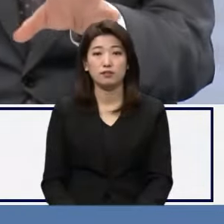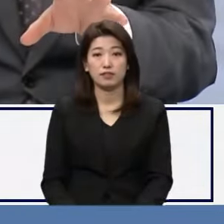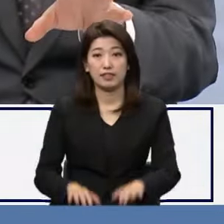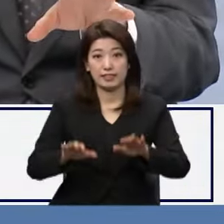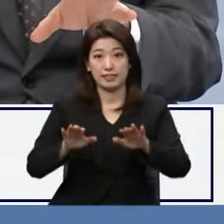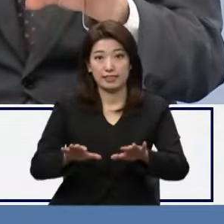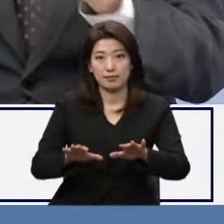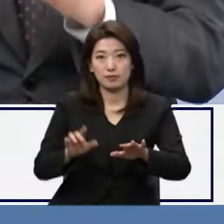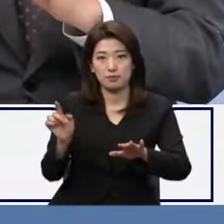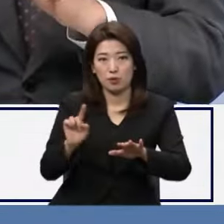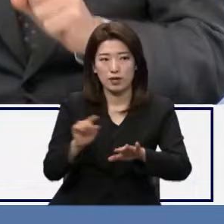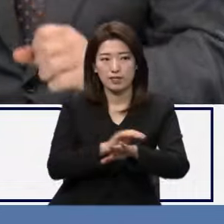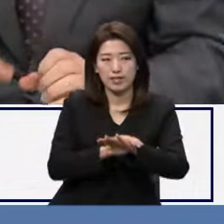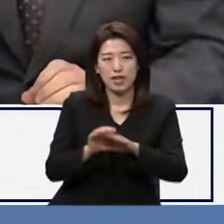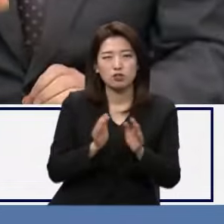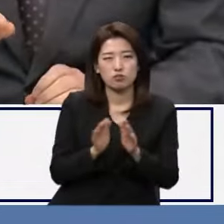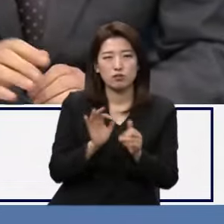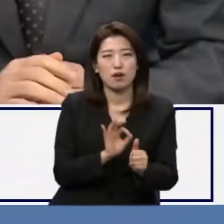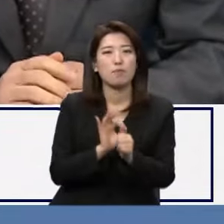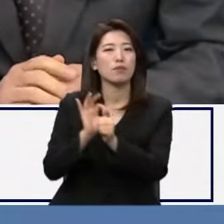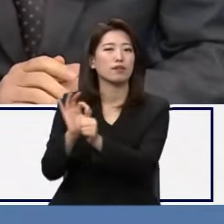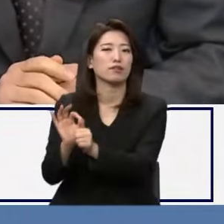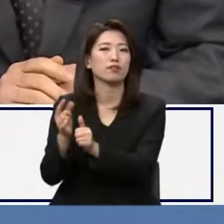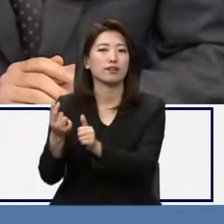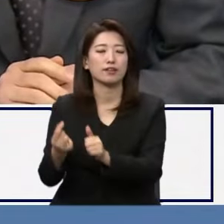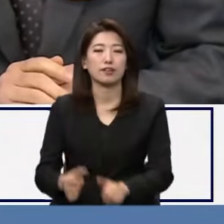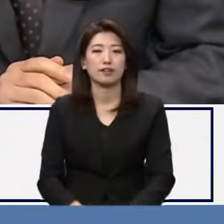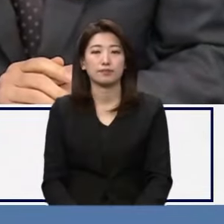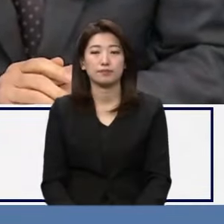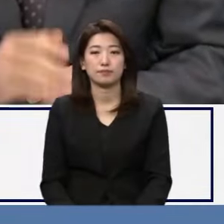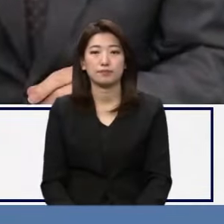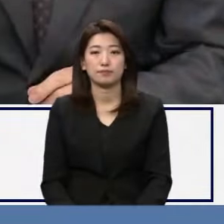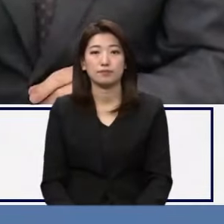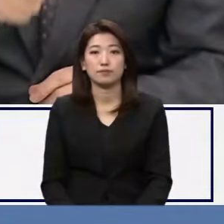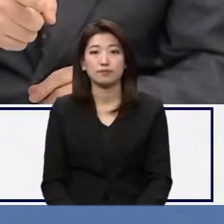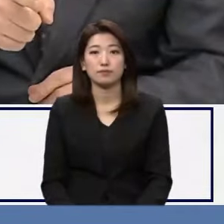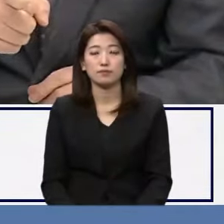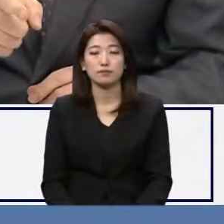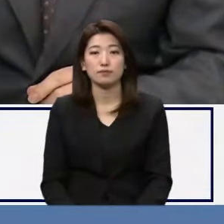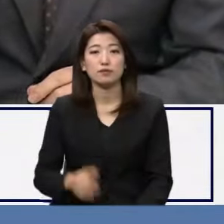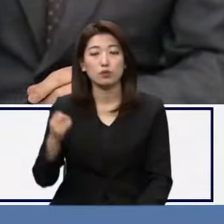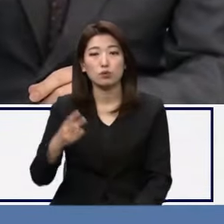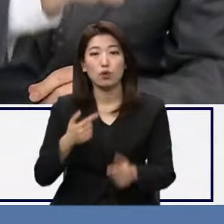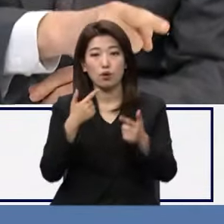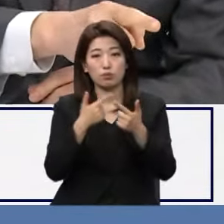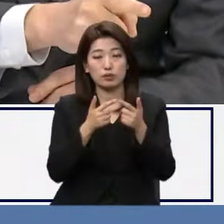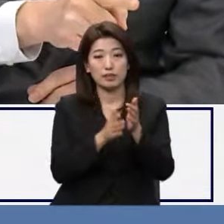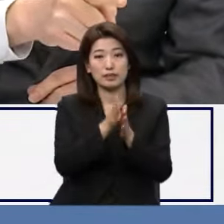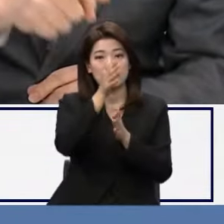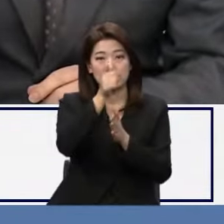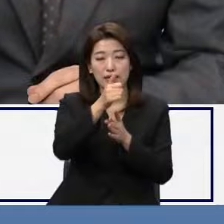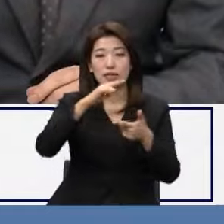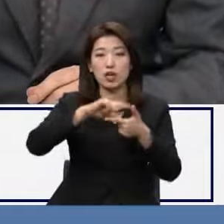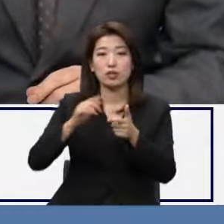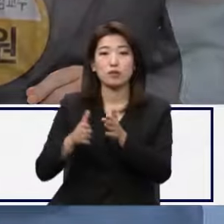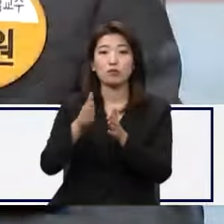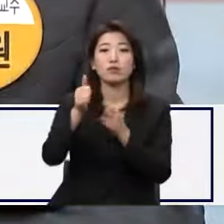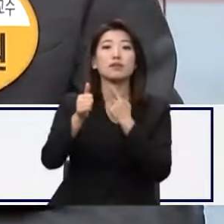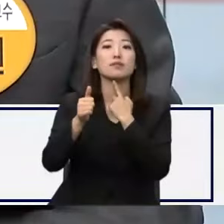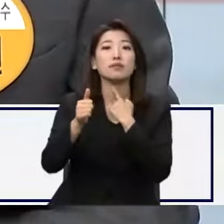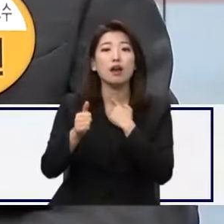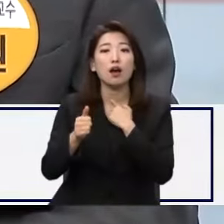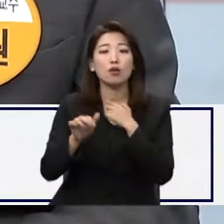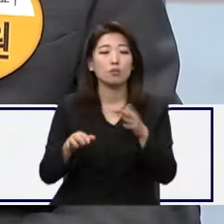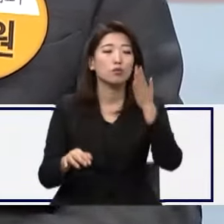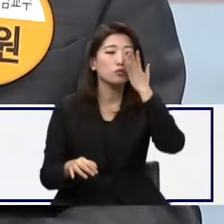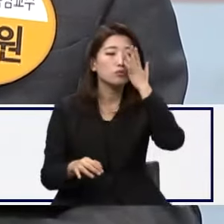딱 만들어 버린 거예요 자 그렇다고 한다면 여기서 한 명 더 적용되는 분이 계시잖아요 부산시장 경남도 이사에서 있으면 그다 울산 시장 가면